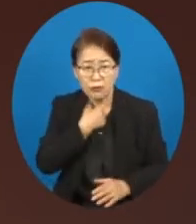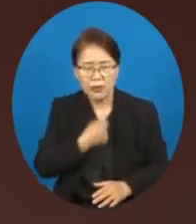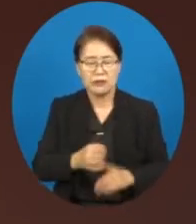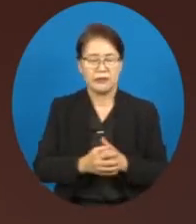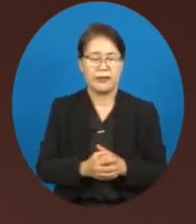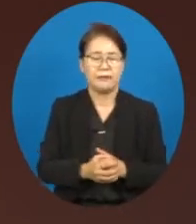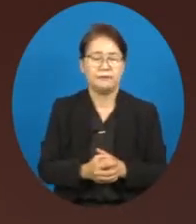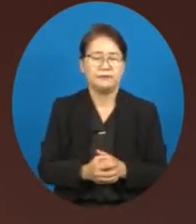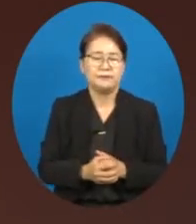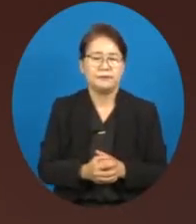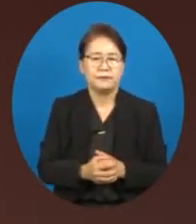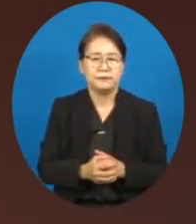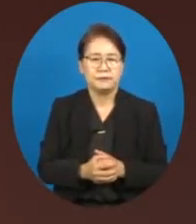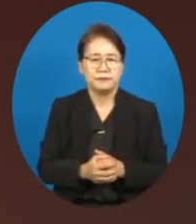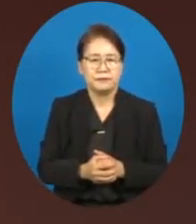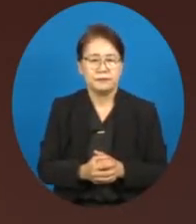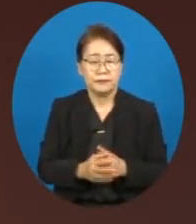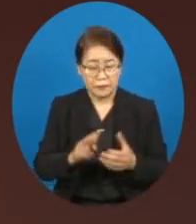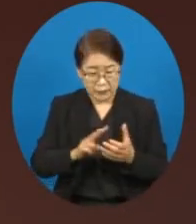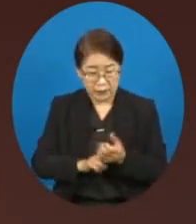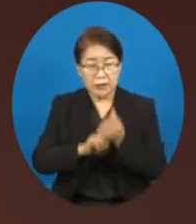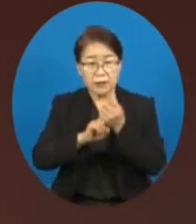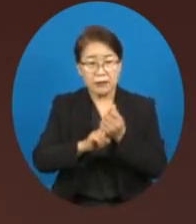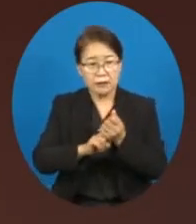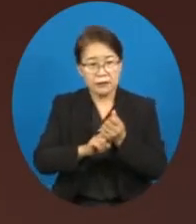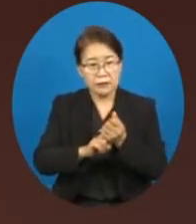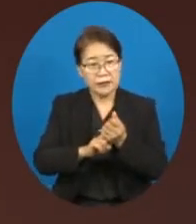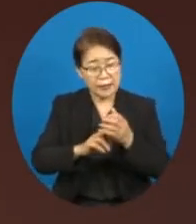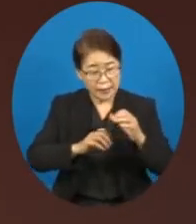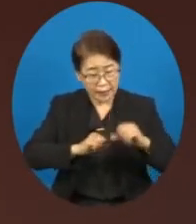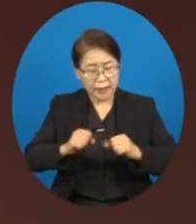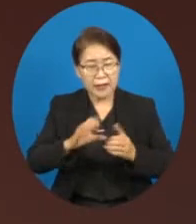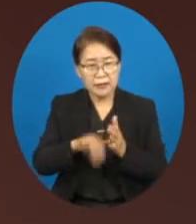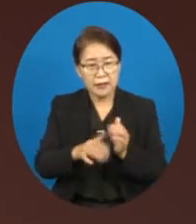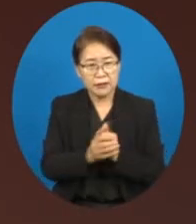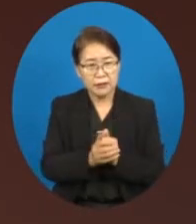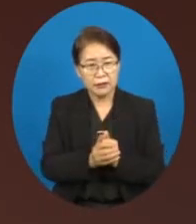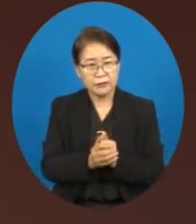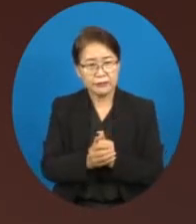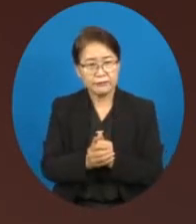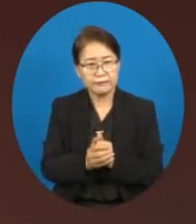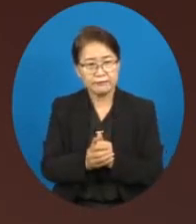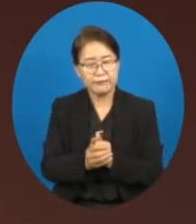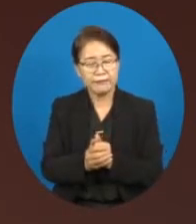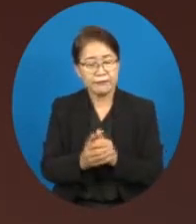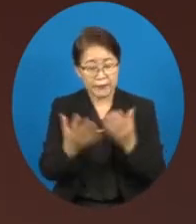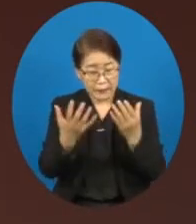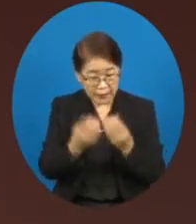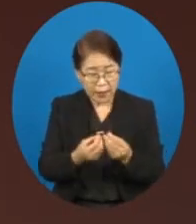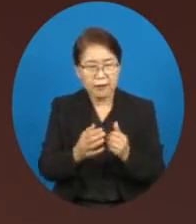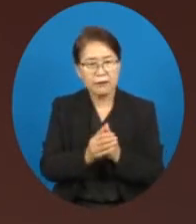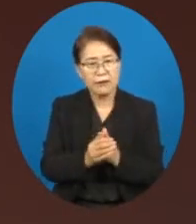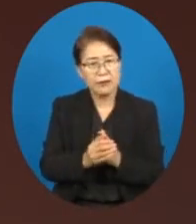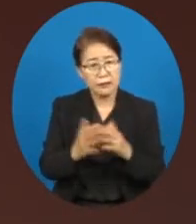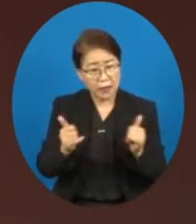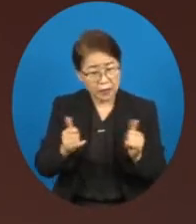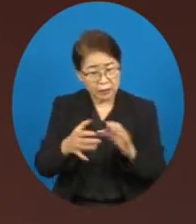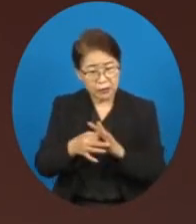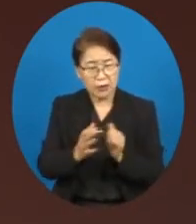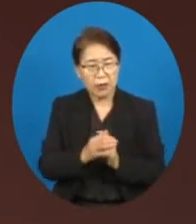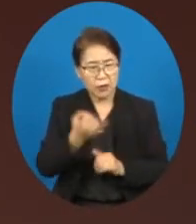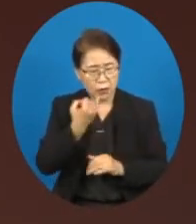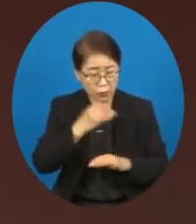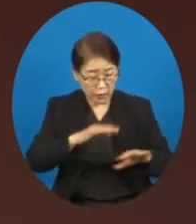하나님은요, 기적을 행하실 때도 보게 되면 언제나 사람을 통하여 그 기적을 행하셨습니다.